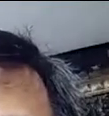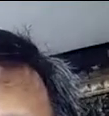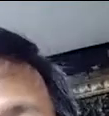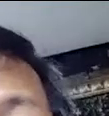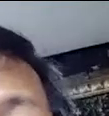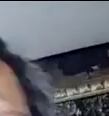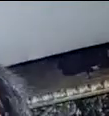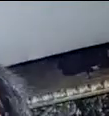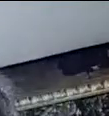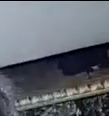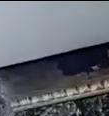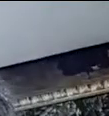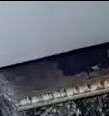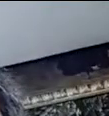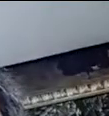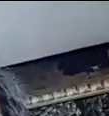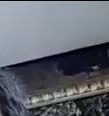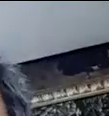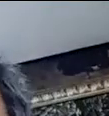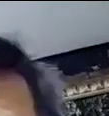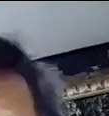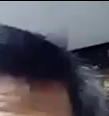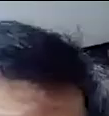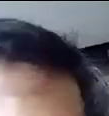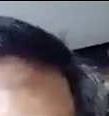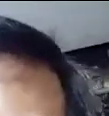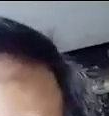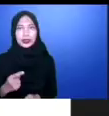Kita juga sudah mengalami kemajuan signifikan